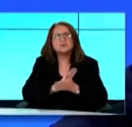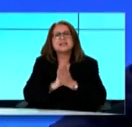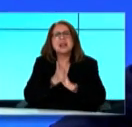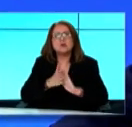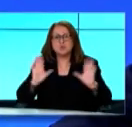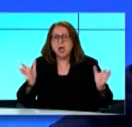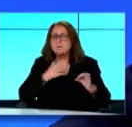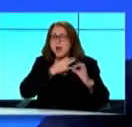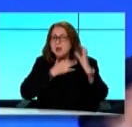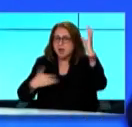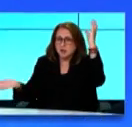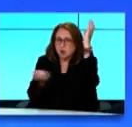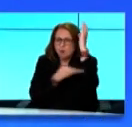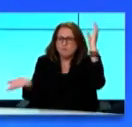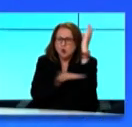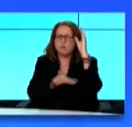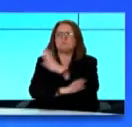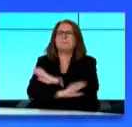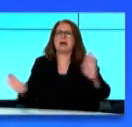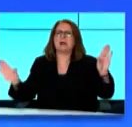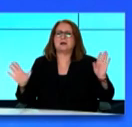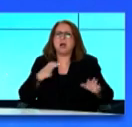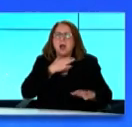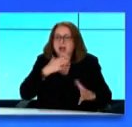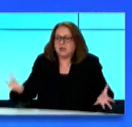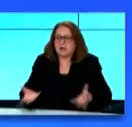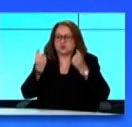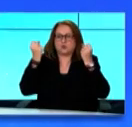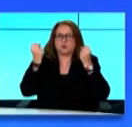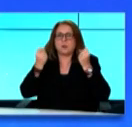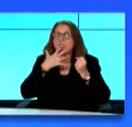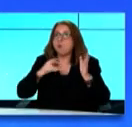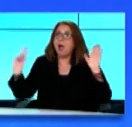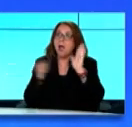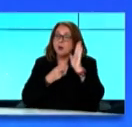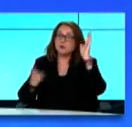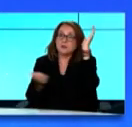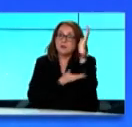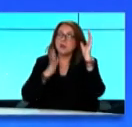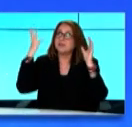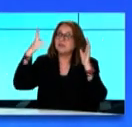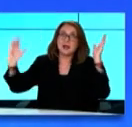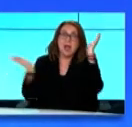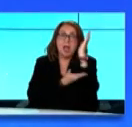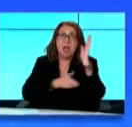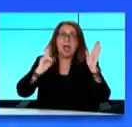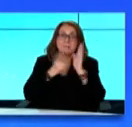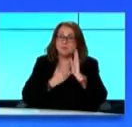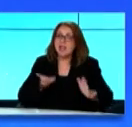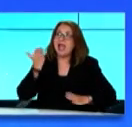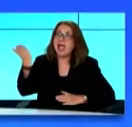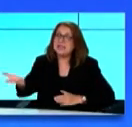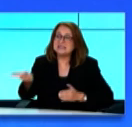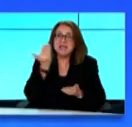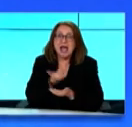σήμερα είναι πολύ καλύτερα στο μέτωπο των πυρκαγιών, ωστόσο υπογράμμισε πως έχουμε δύσκολες μέρες μπροστά μας. Βρισκόμαστε στα μέσα Αυγούστου και